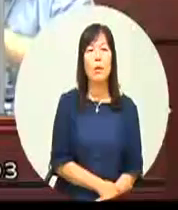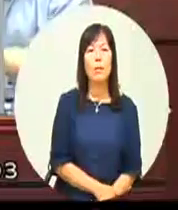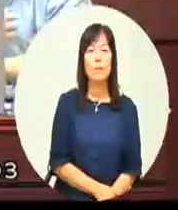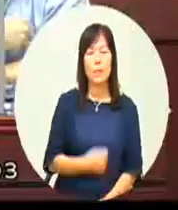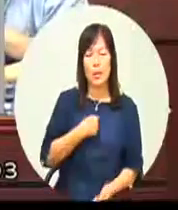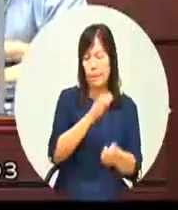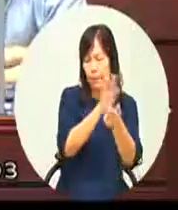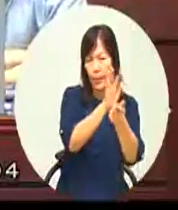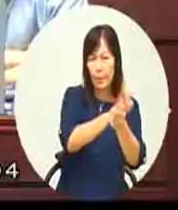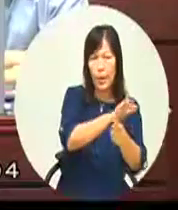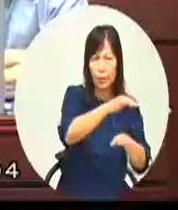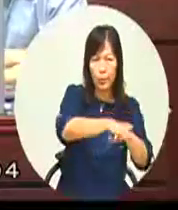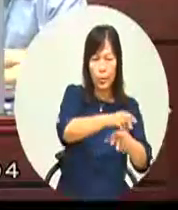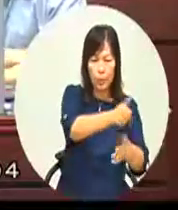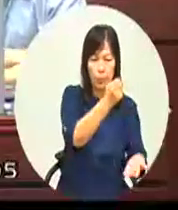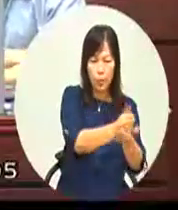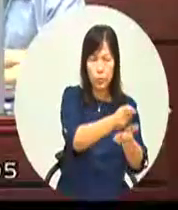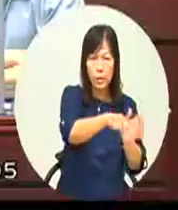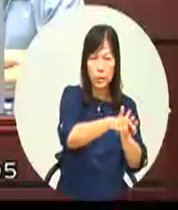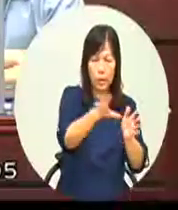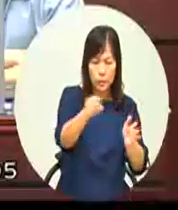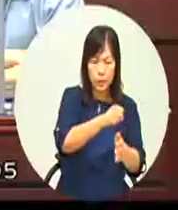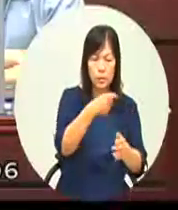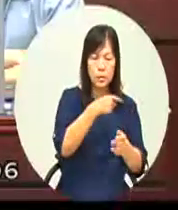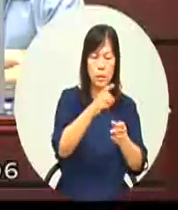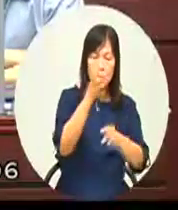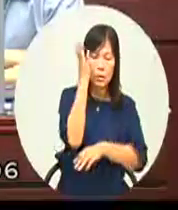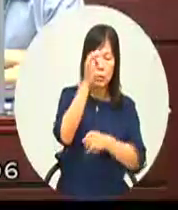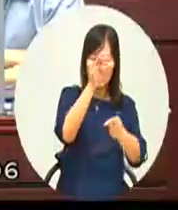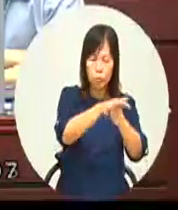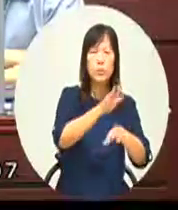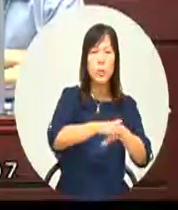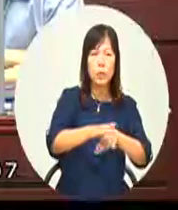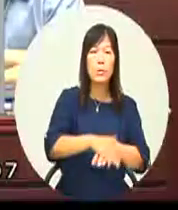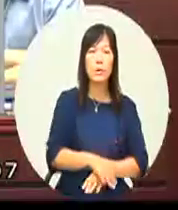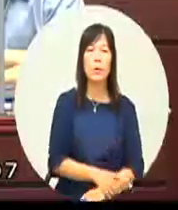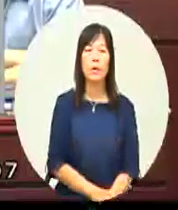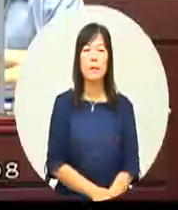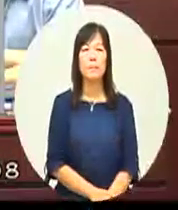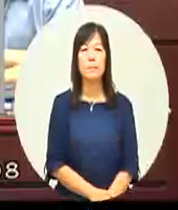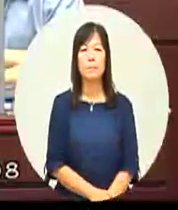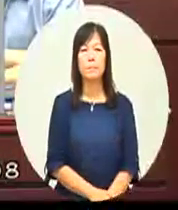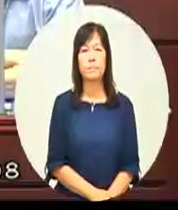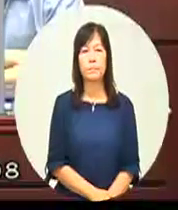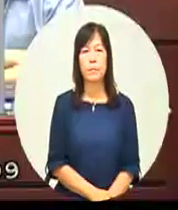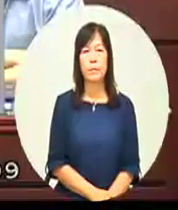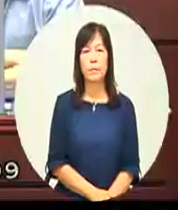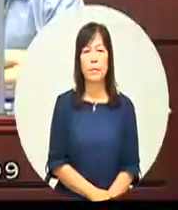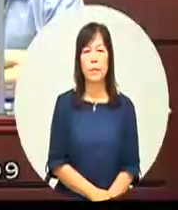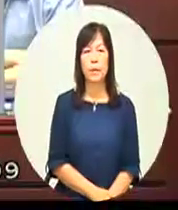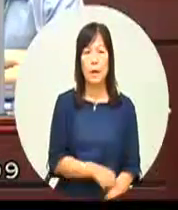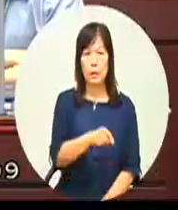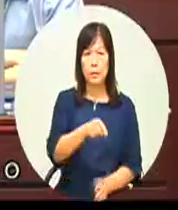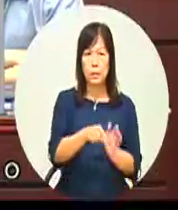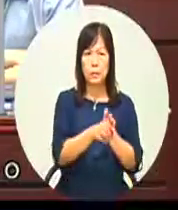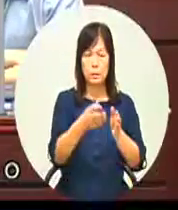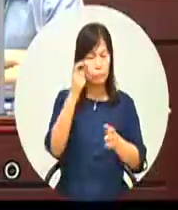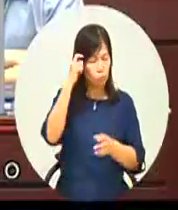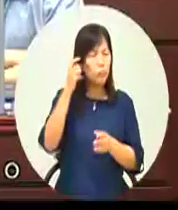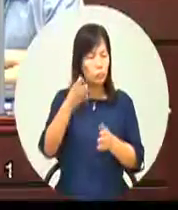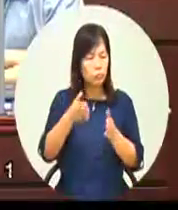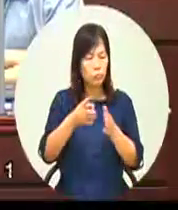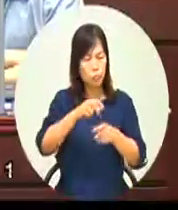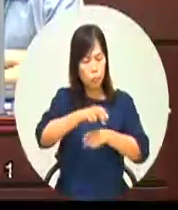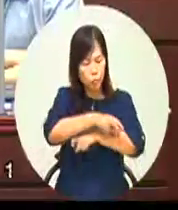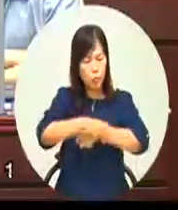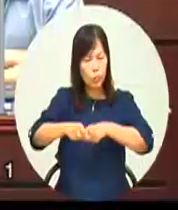协助得标的厂商来争取这一些政府的补贴补助哈。那这个是主要我们的想法。那刚才